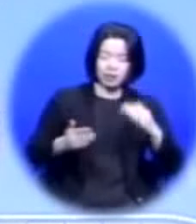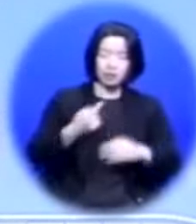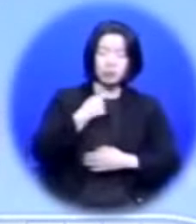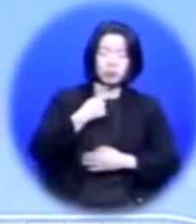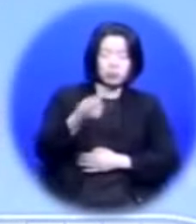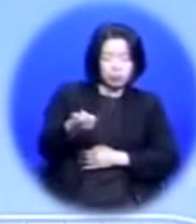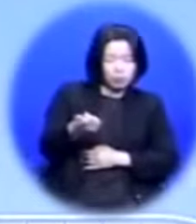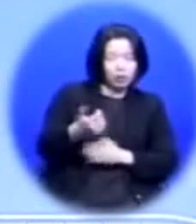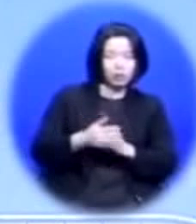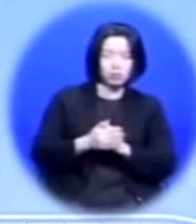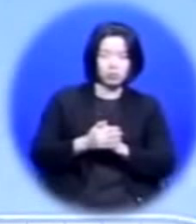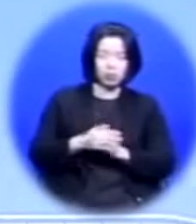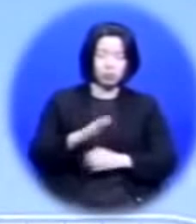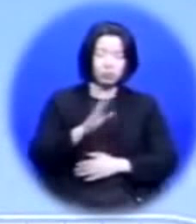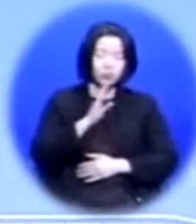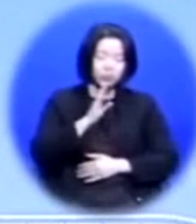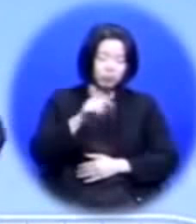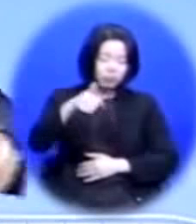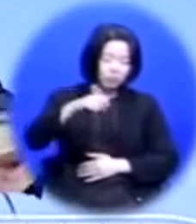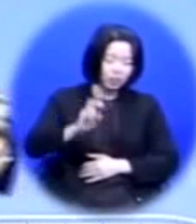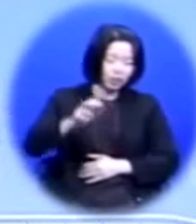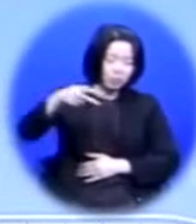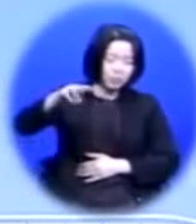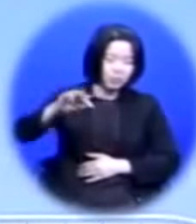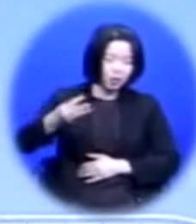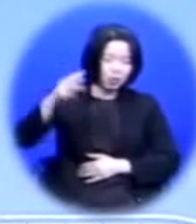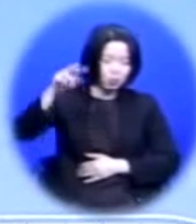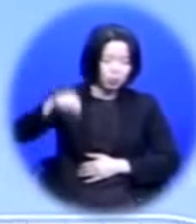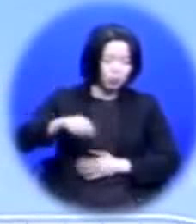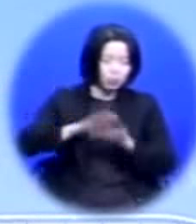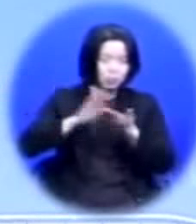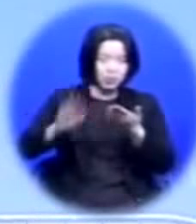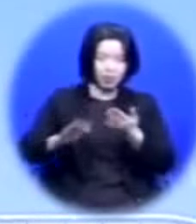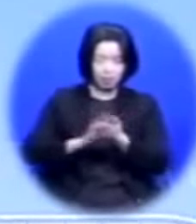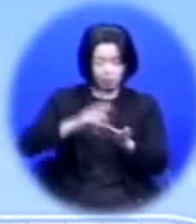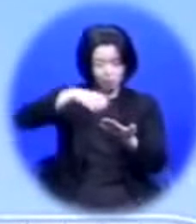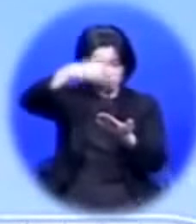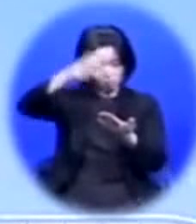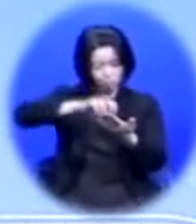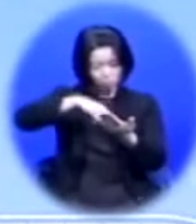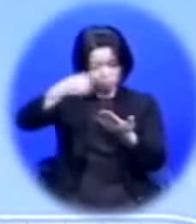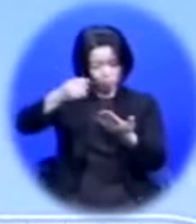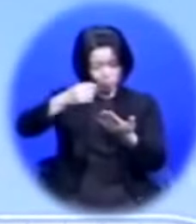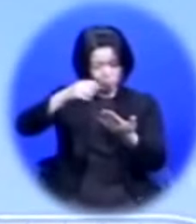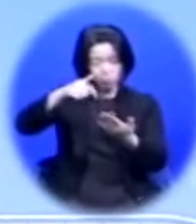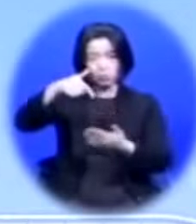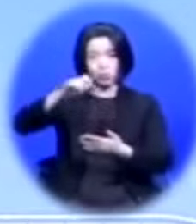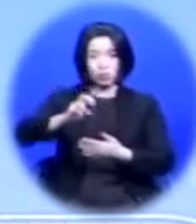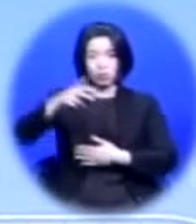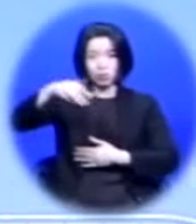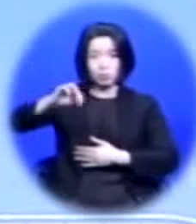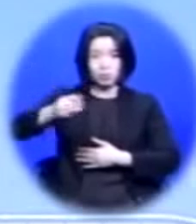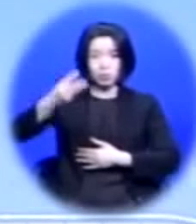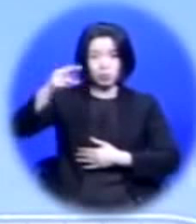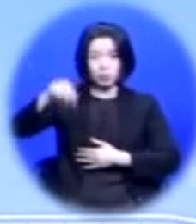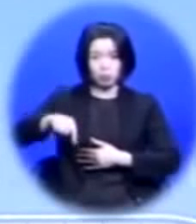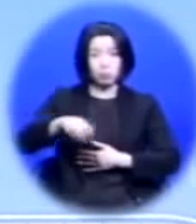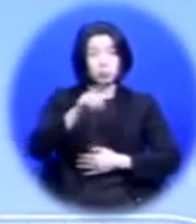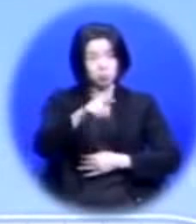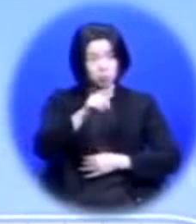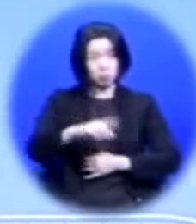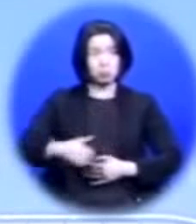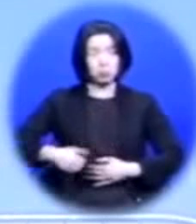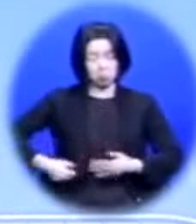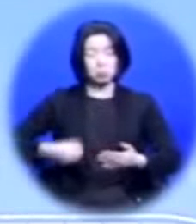작아지면서 김철수 이렇게 그랬더니 출석표를 이렇게 펼쳐 보시면서 김철수 자네는 용감하구나